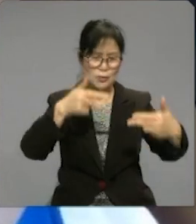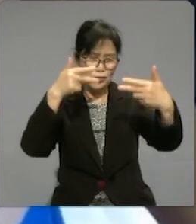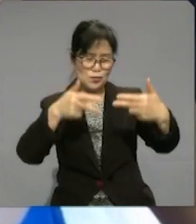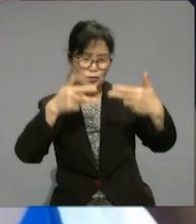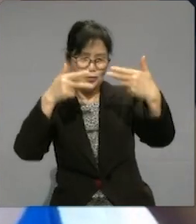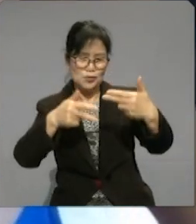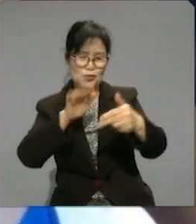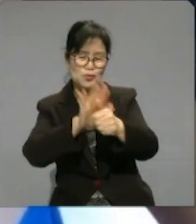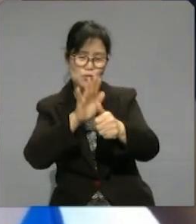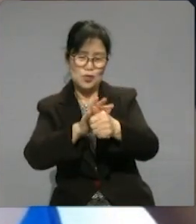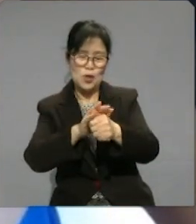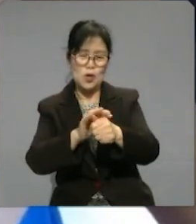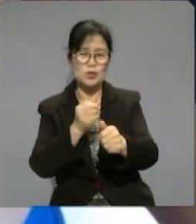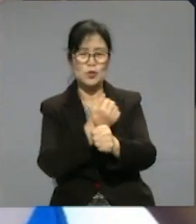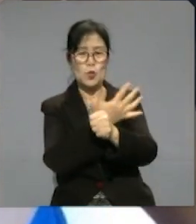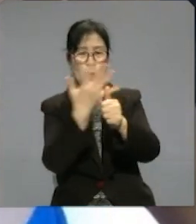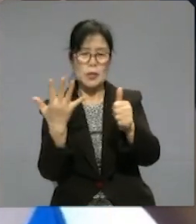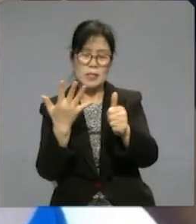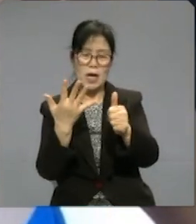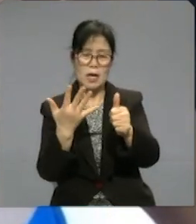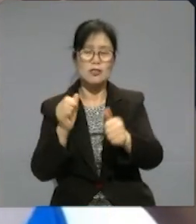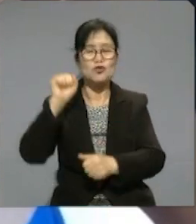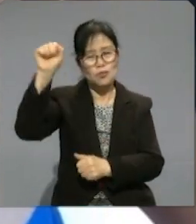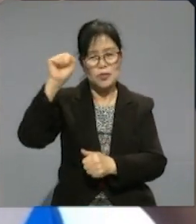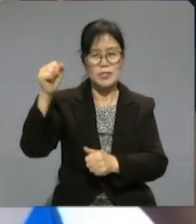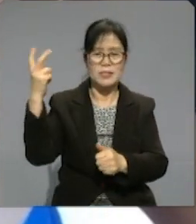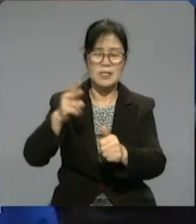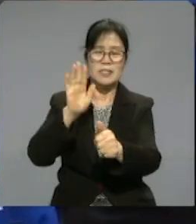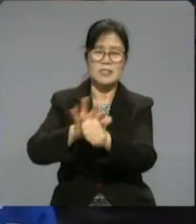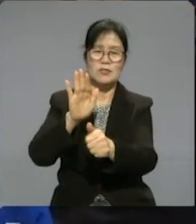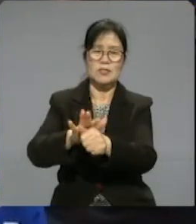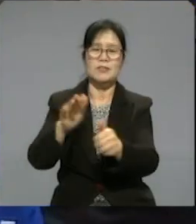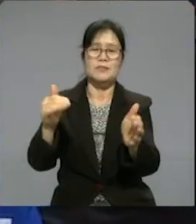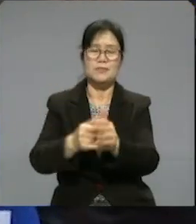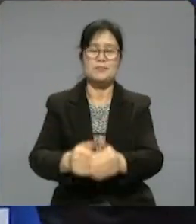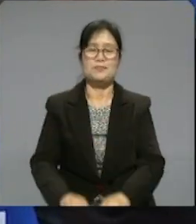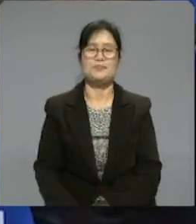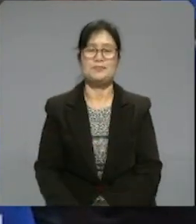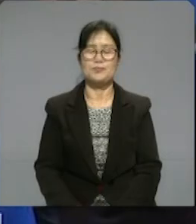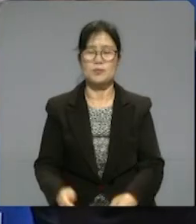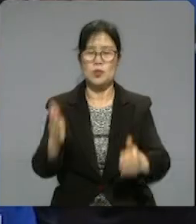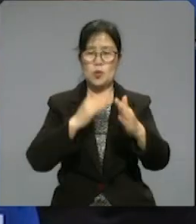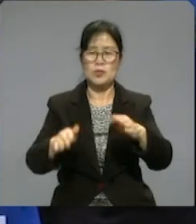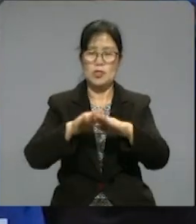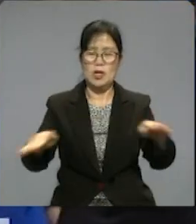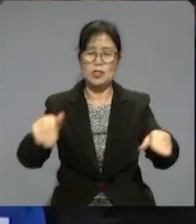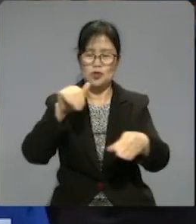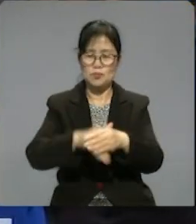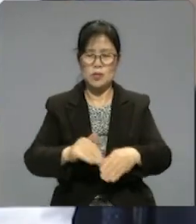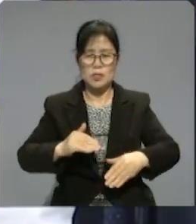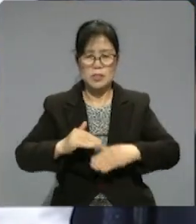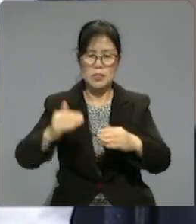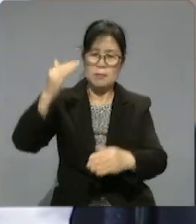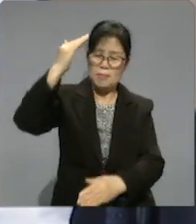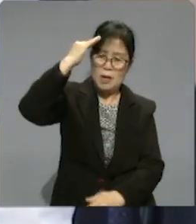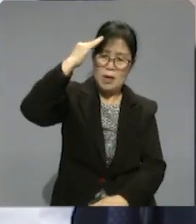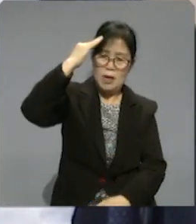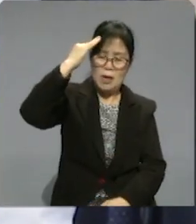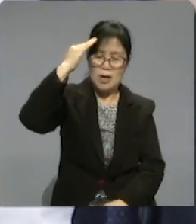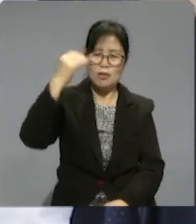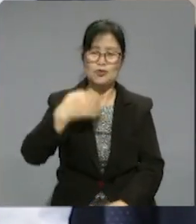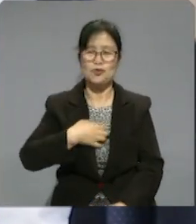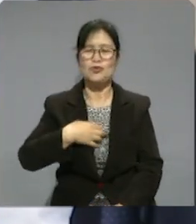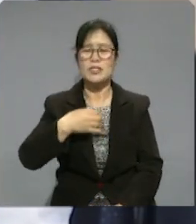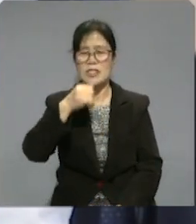서울 동작을 유사명 후보를 또다시 지원했습니다. 공정한 투표 진행에 지장을 줄 우려가 있다는